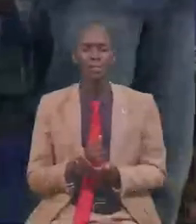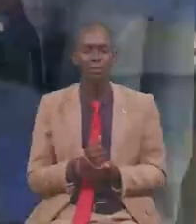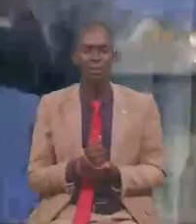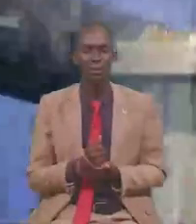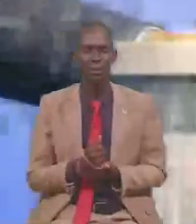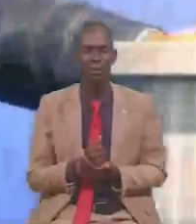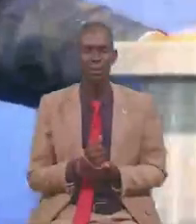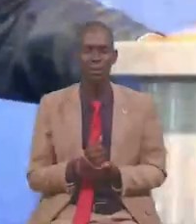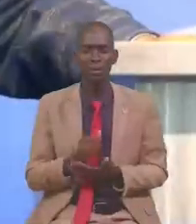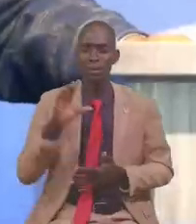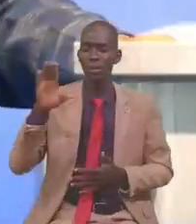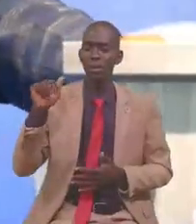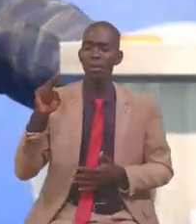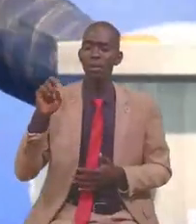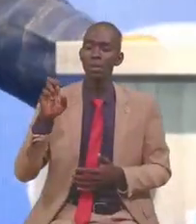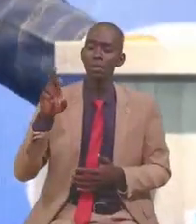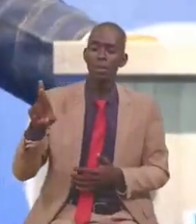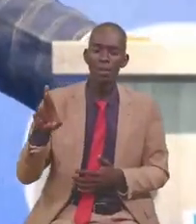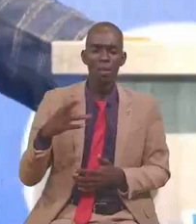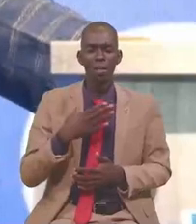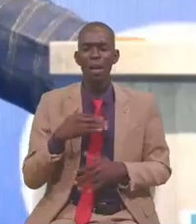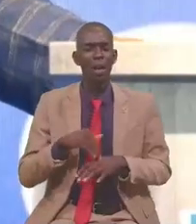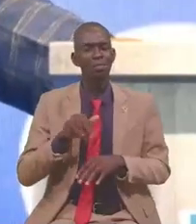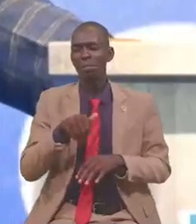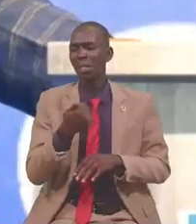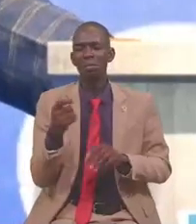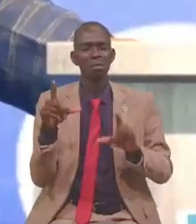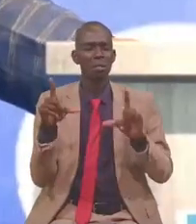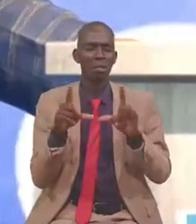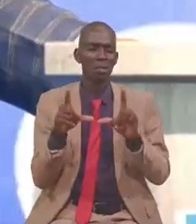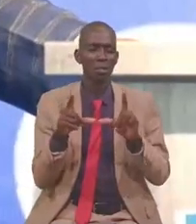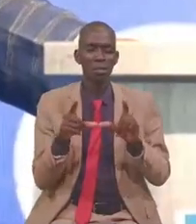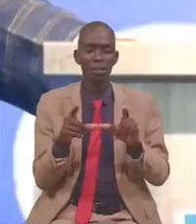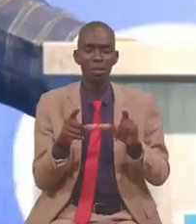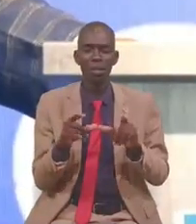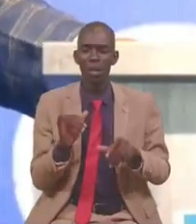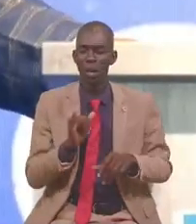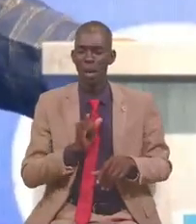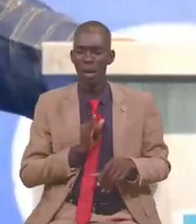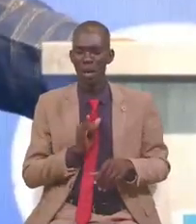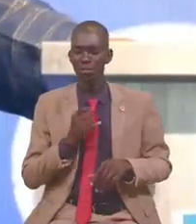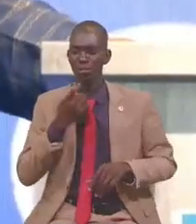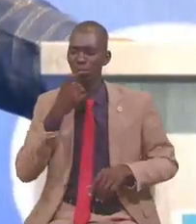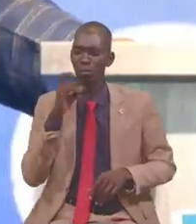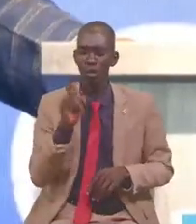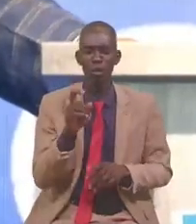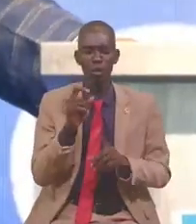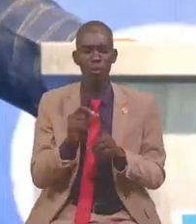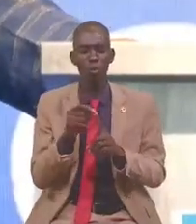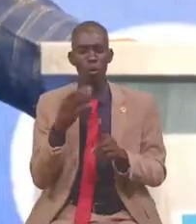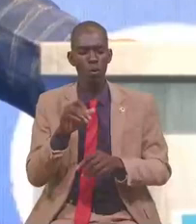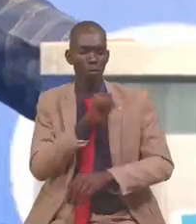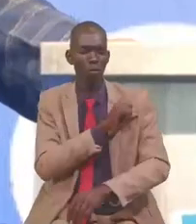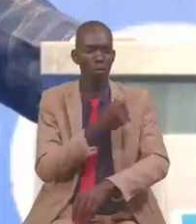Le cancer, à un niveau donné, je décrète la parole